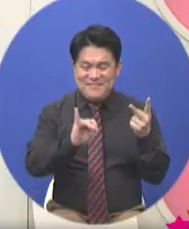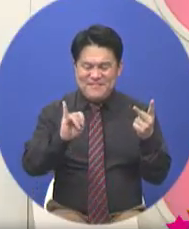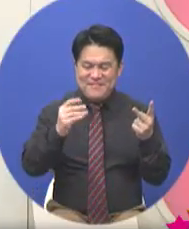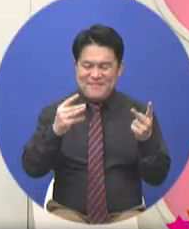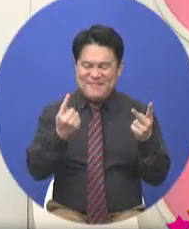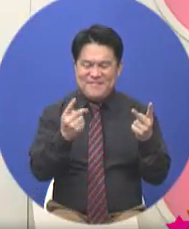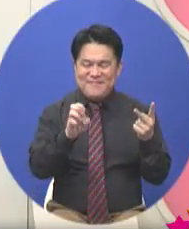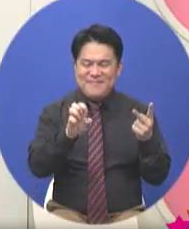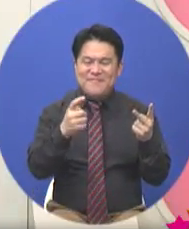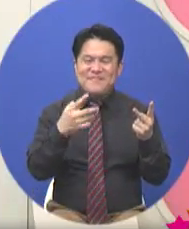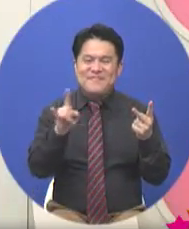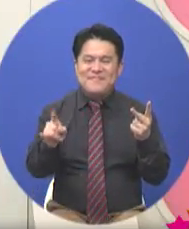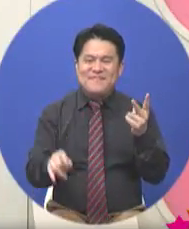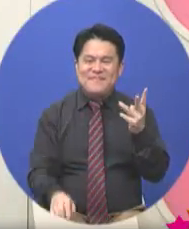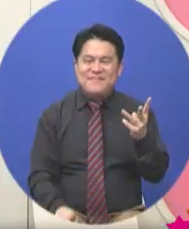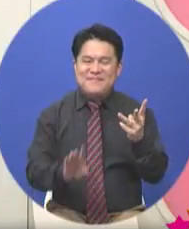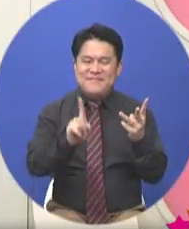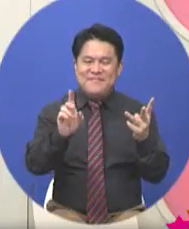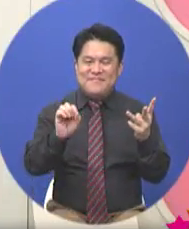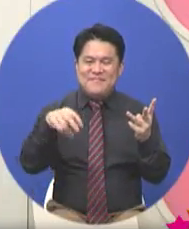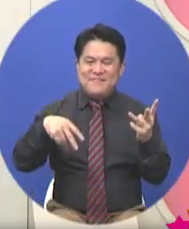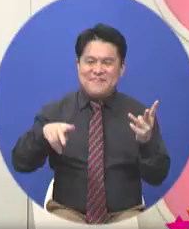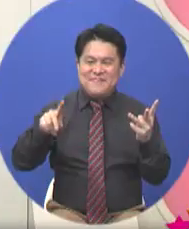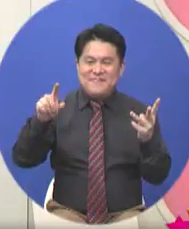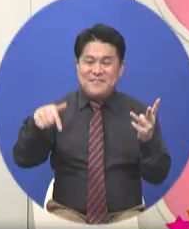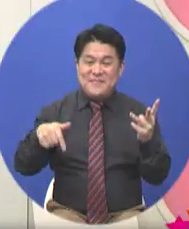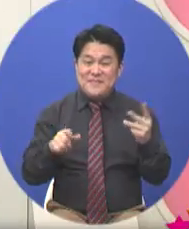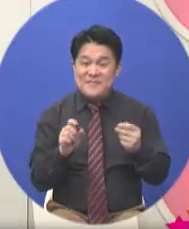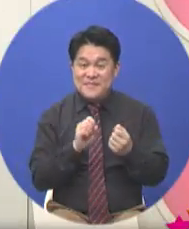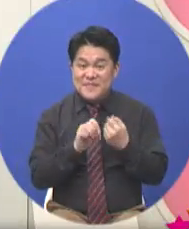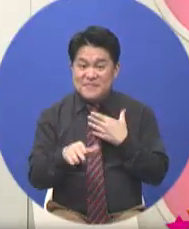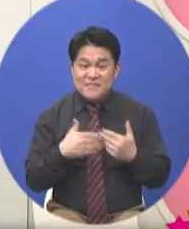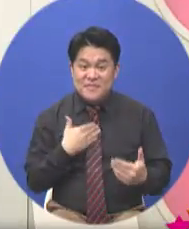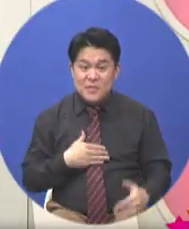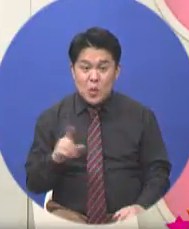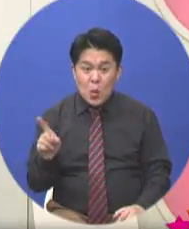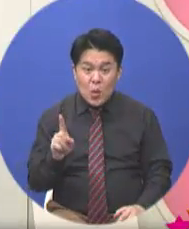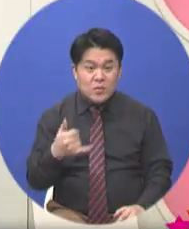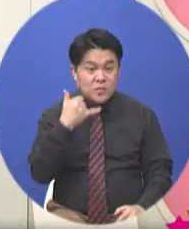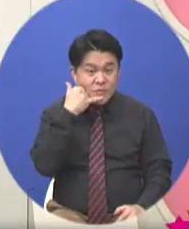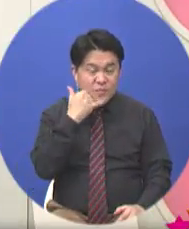포대, 3번 방석. 네. 정답 아시는 분은 네.